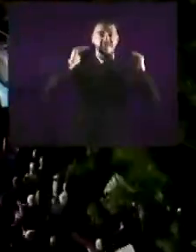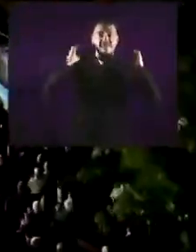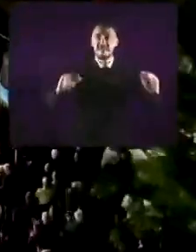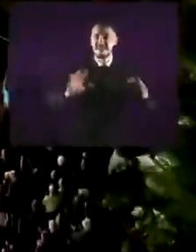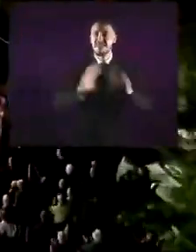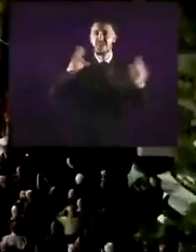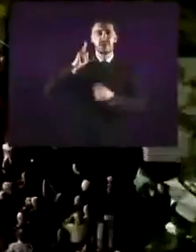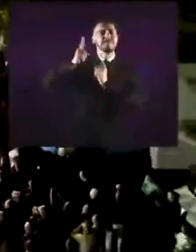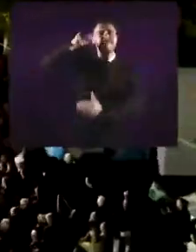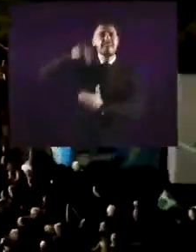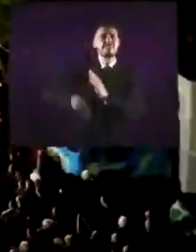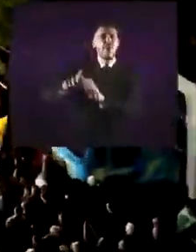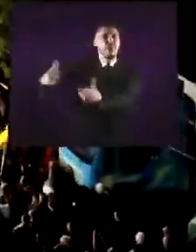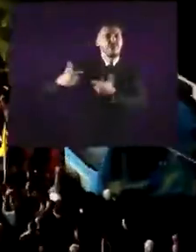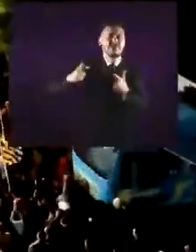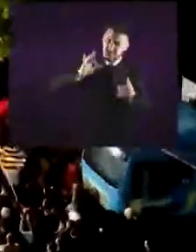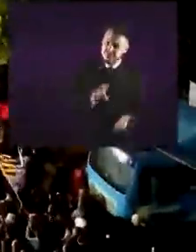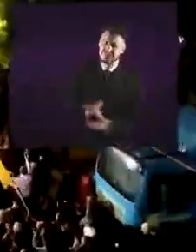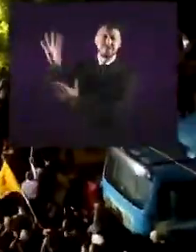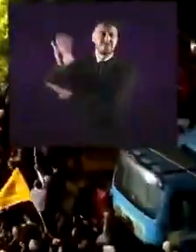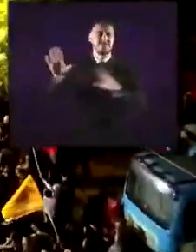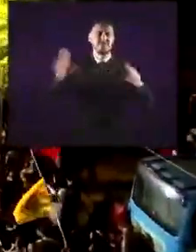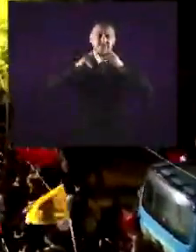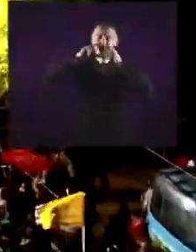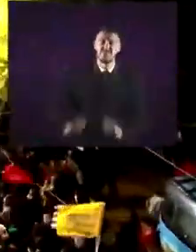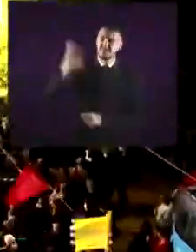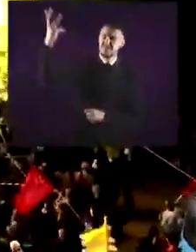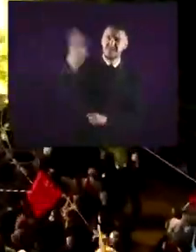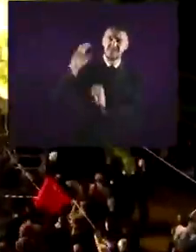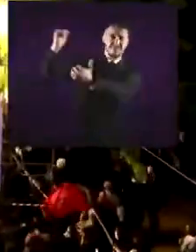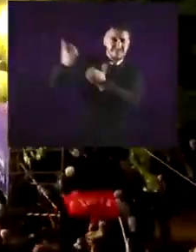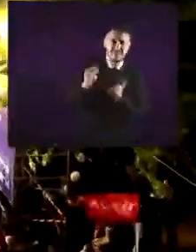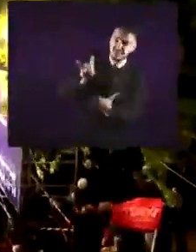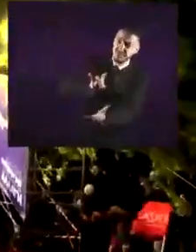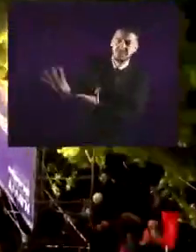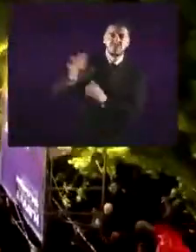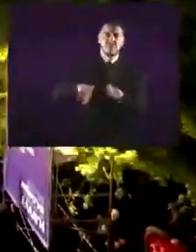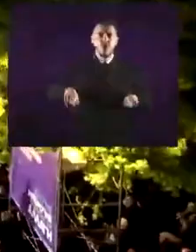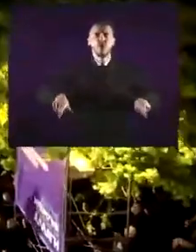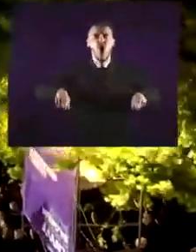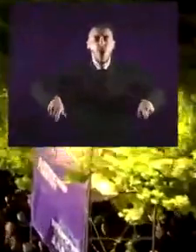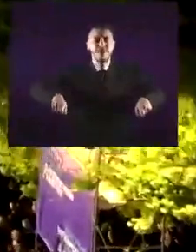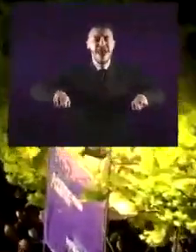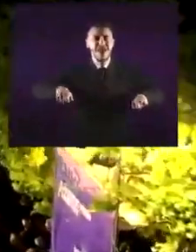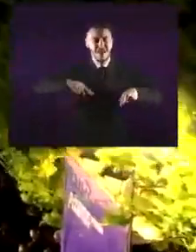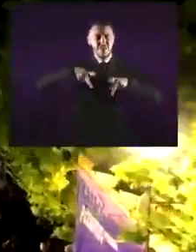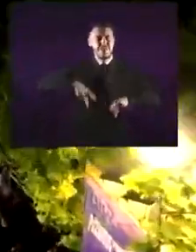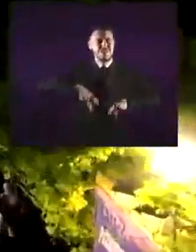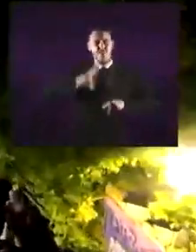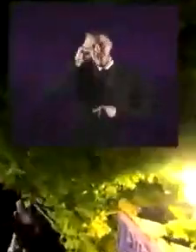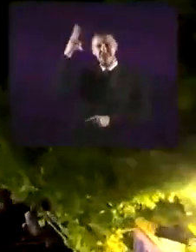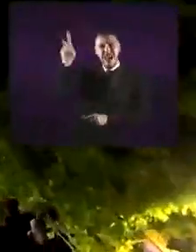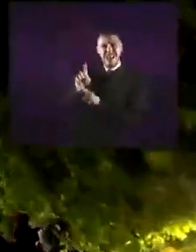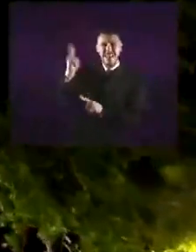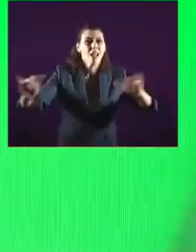χωρίς μνημόνια, χωρίς καταναγκασμούς, χωρίς την Τρόικα, χωρίς το Σόιμπλε, χωρίς όλους αυτούς που μας επέβαλαν